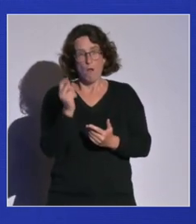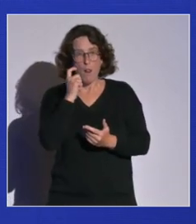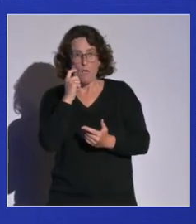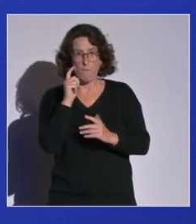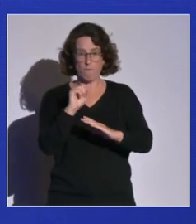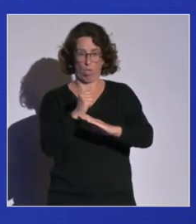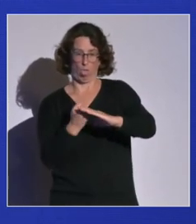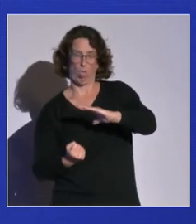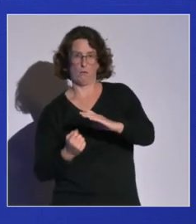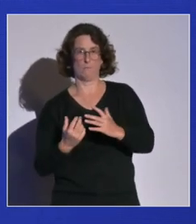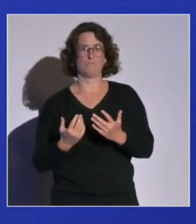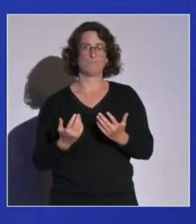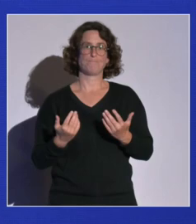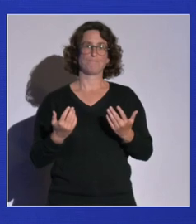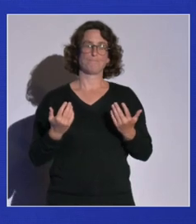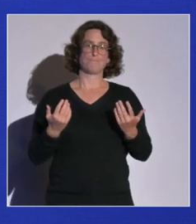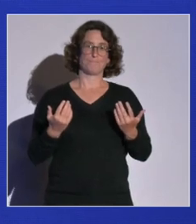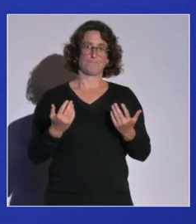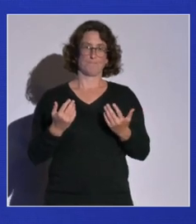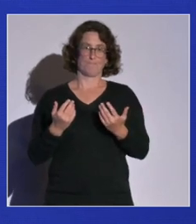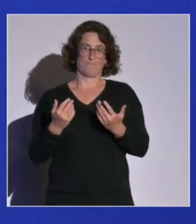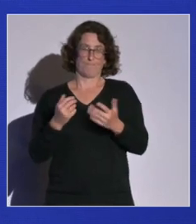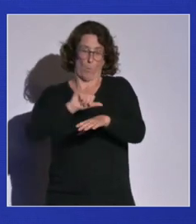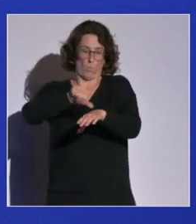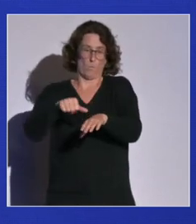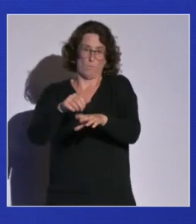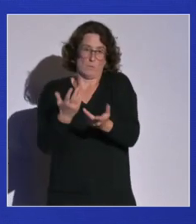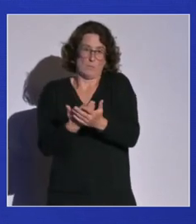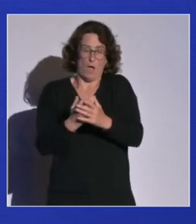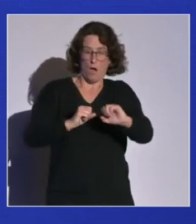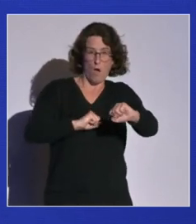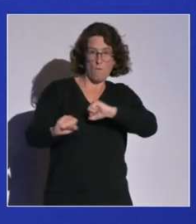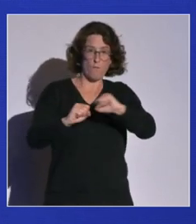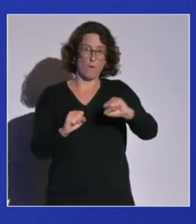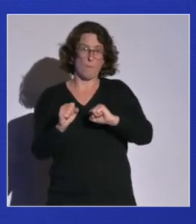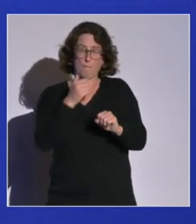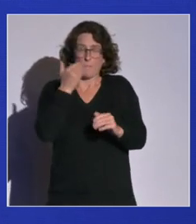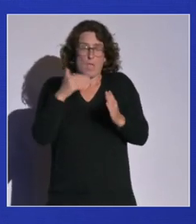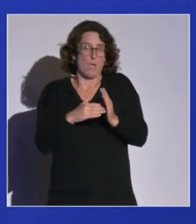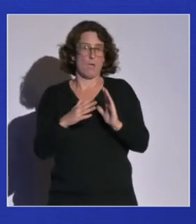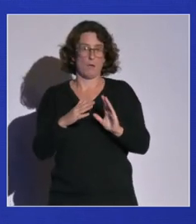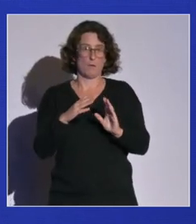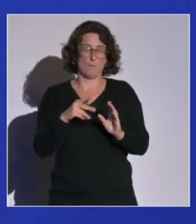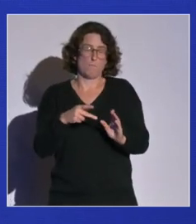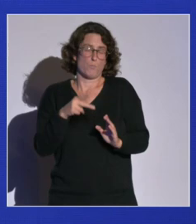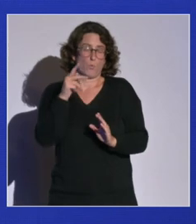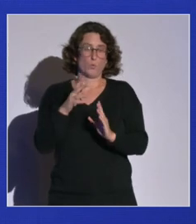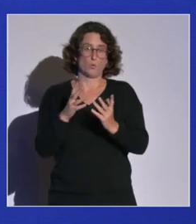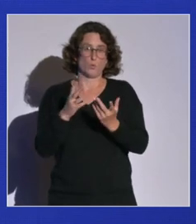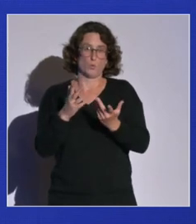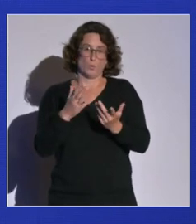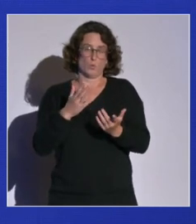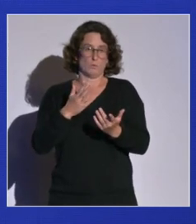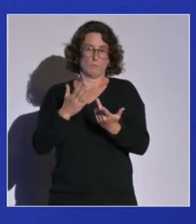l'œuvre, peut-être la seule œuvre, c'est l'œuvre la plus sociale que nous devrions envisager de faire. Si